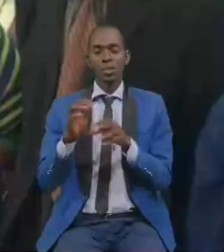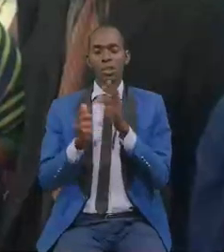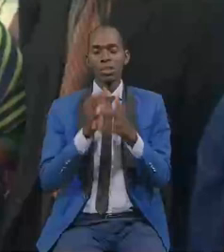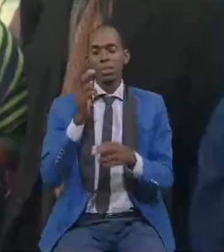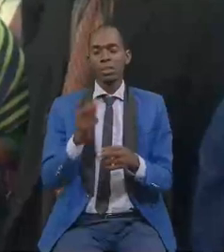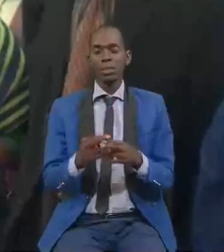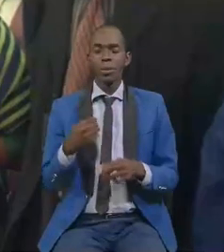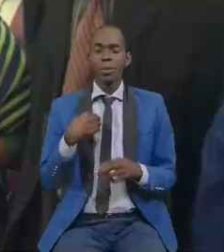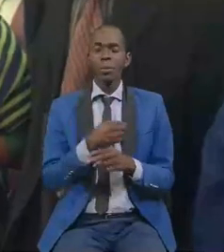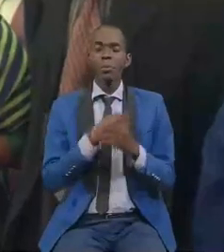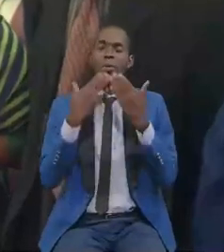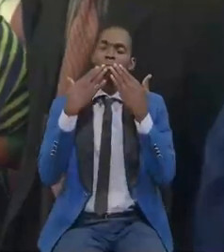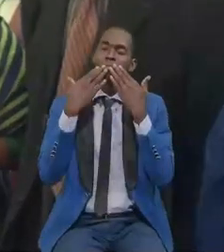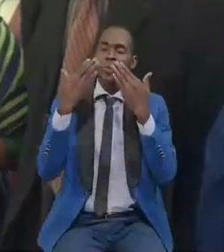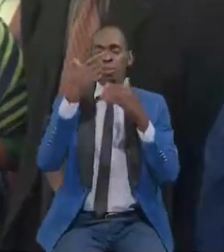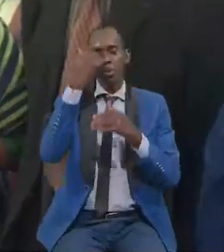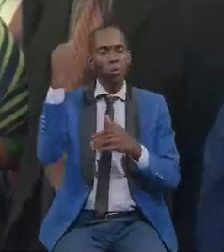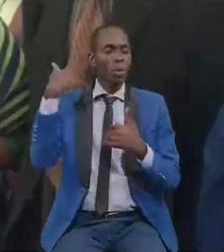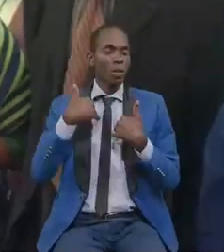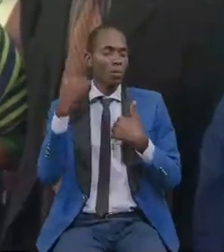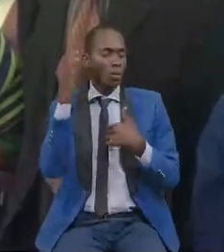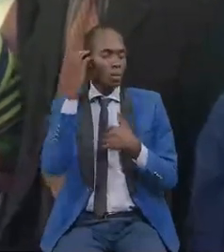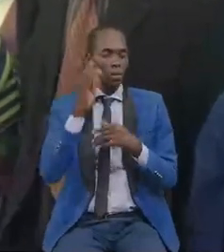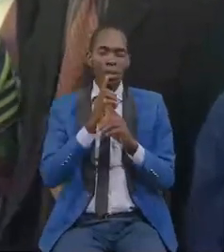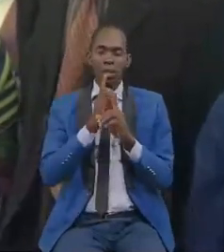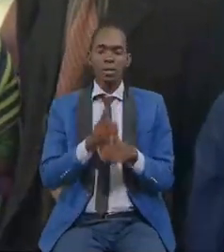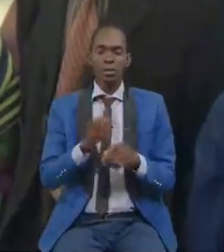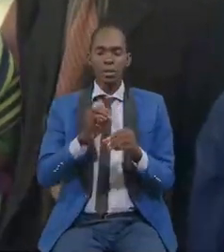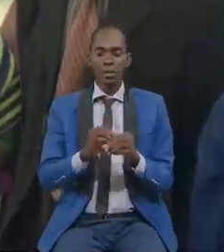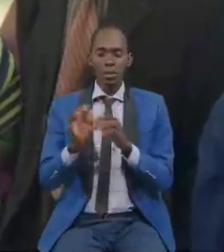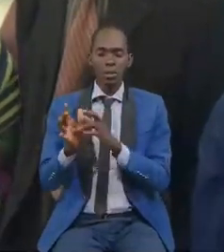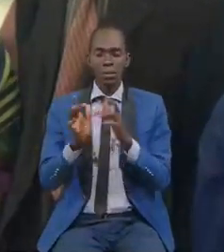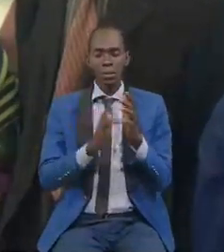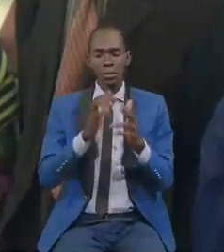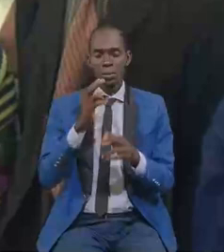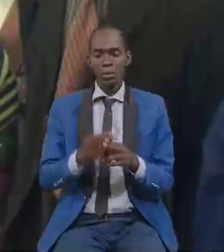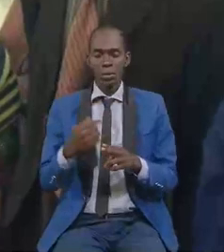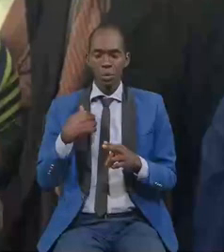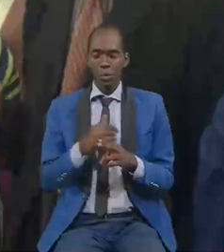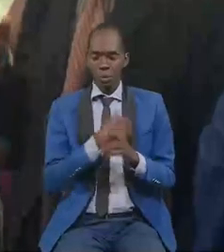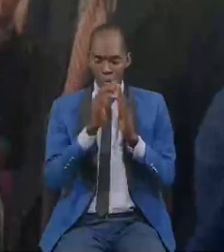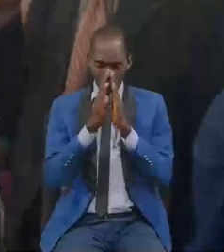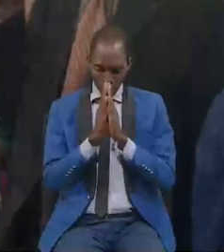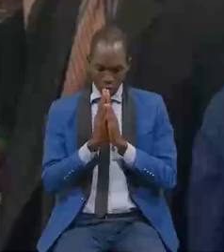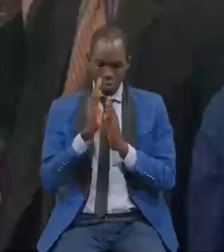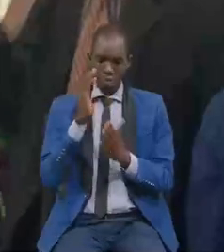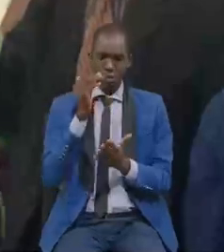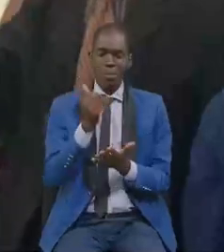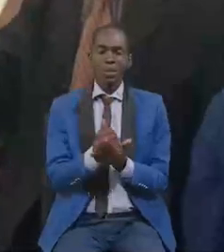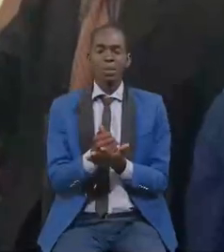Nous te disons merci parce que tu nous as exaucés. Au nom de Jésus, nous prions.